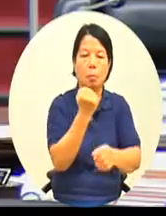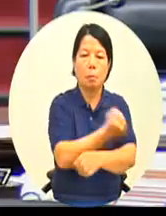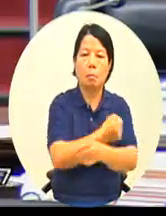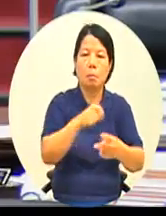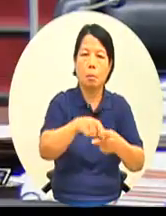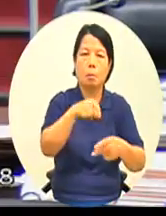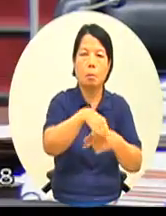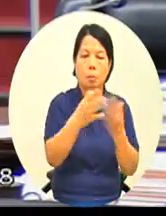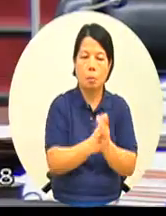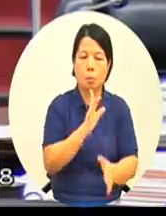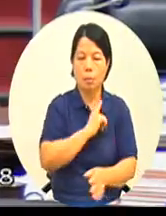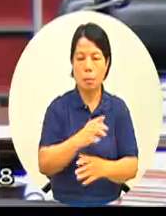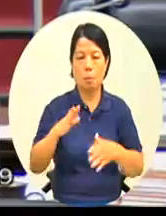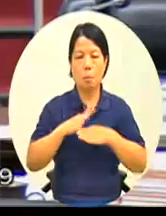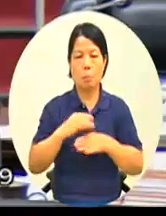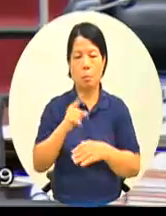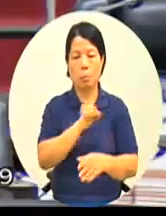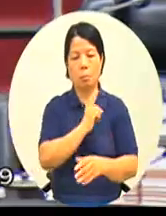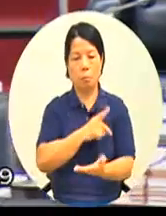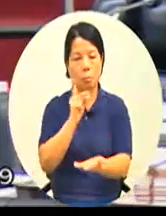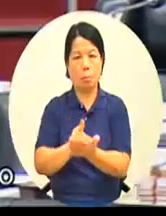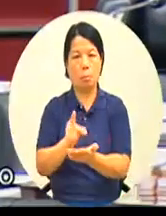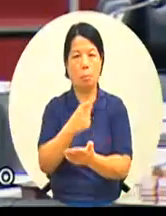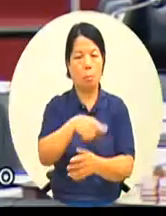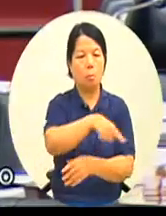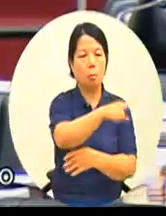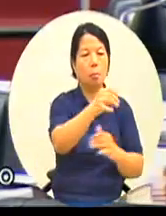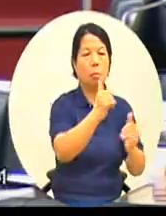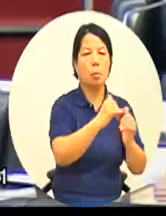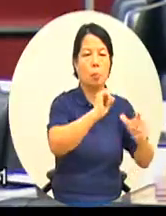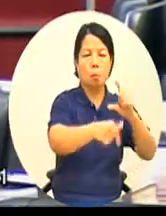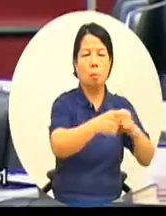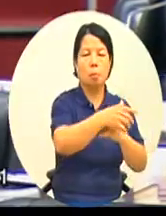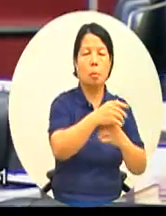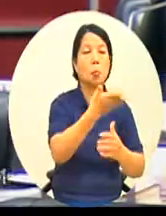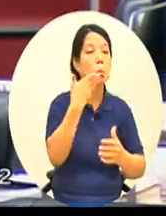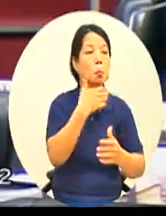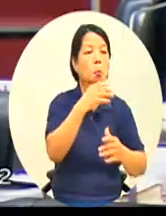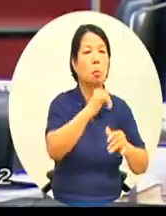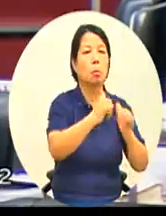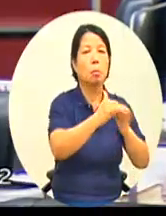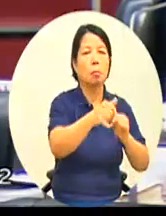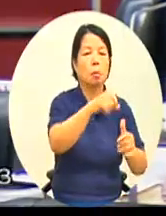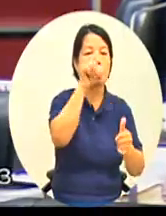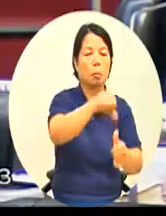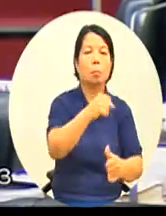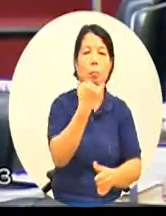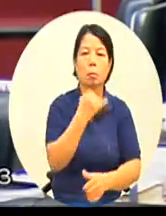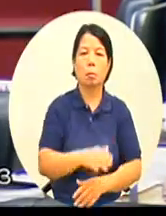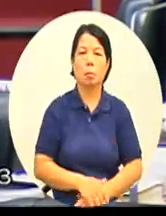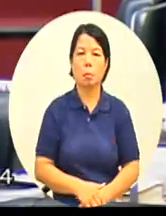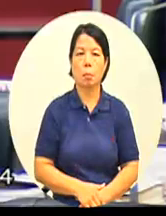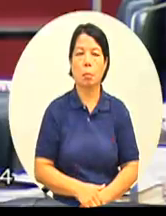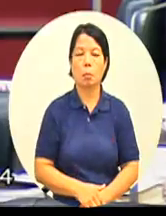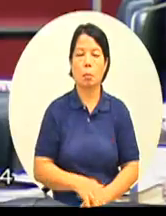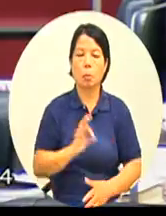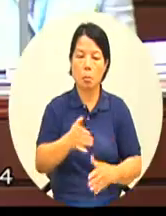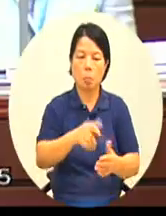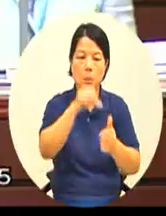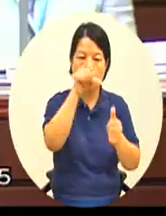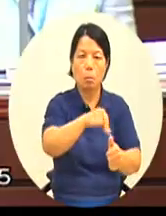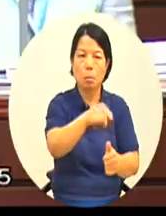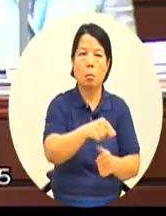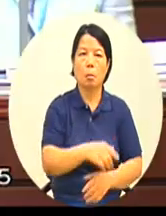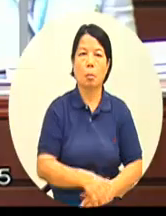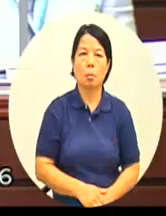准州官放火，市政府自己不必罚，但是就罚百姓。 跟议员报告哈，就被我们开罚那一